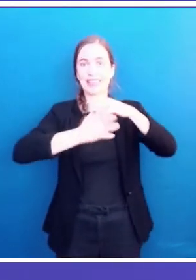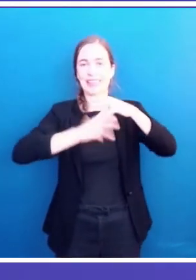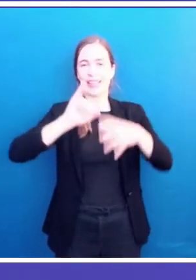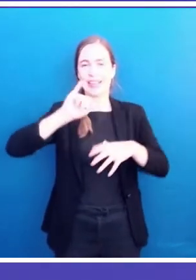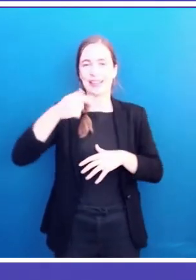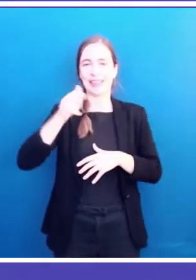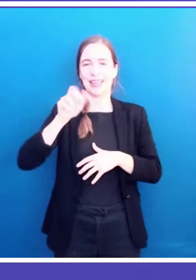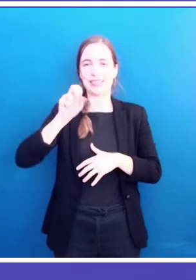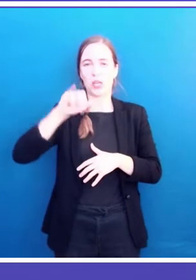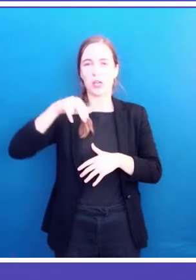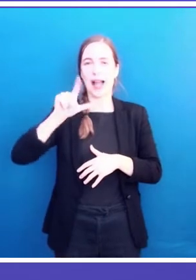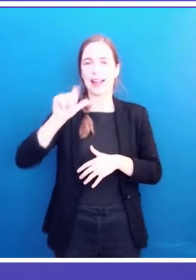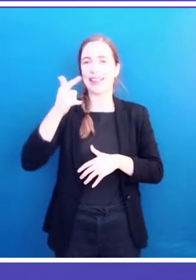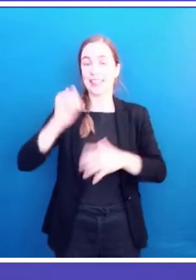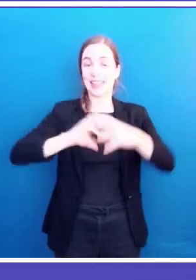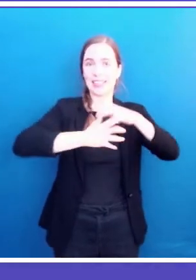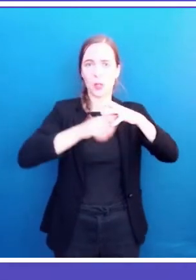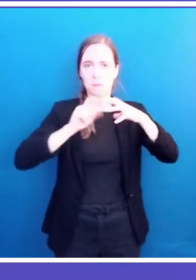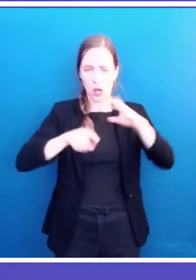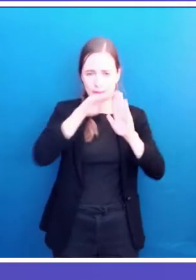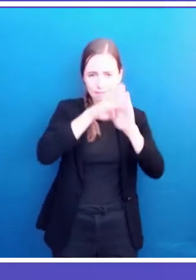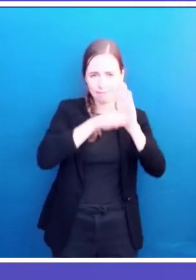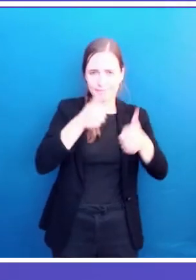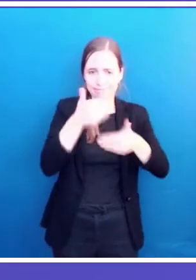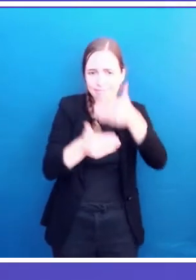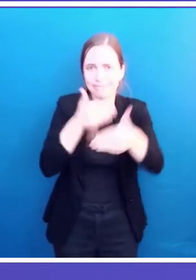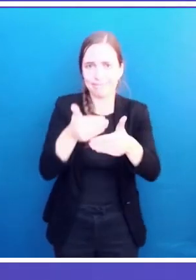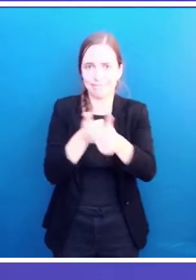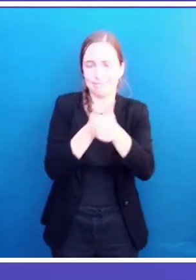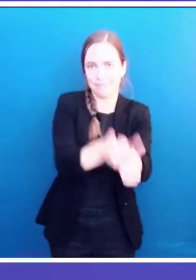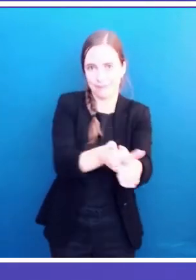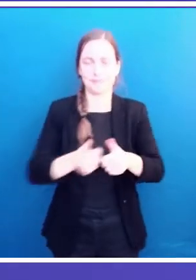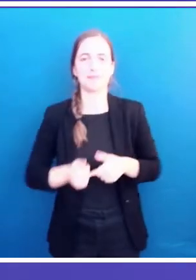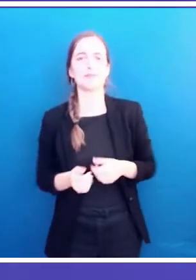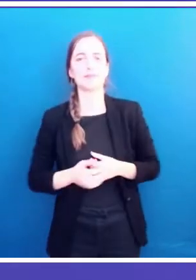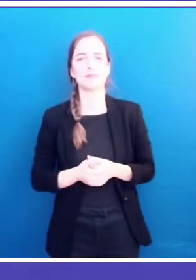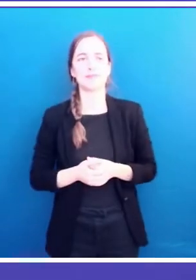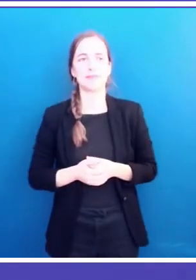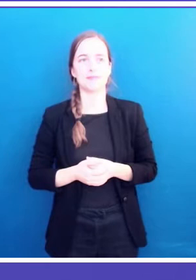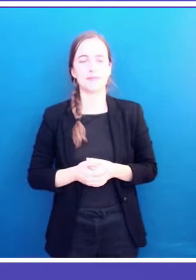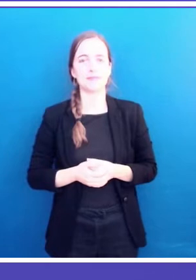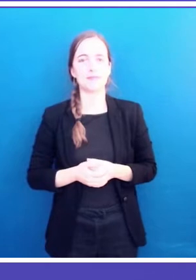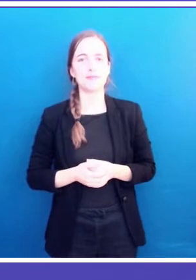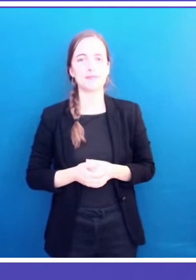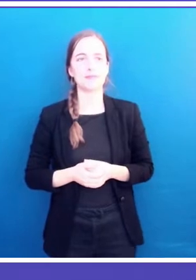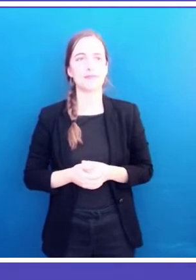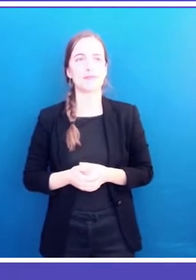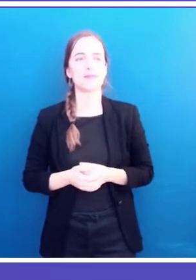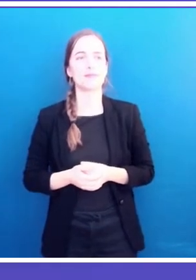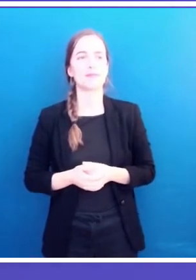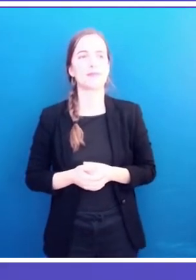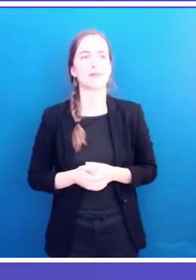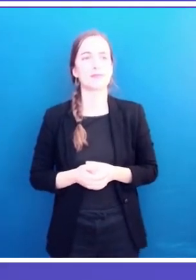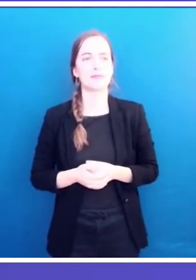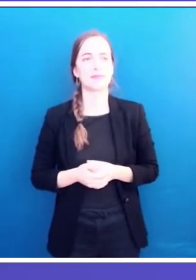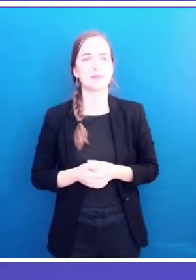متعددة الاختصاصات لكي تعالج شتى الإمكانات ولكي تعالج الفجوة الاجتماعية. كما ذكرنا